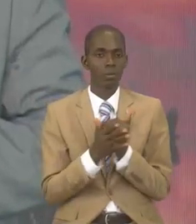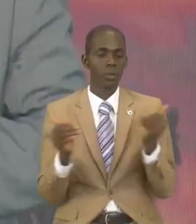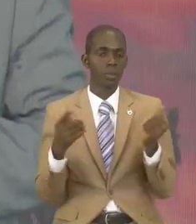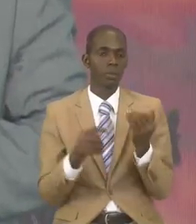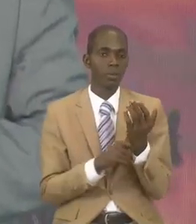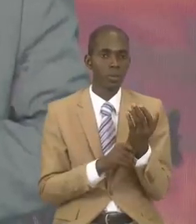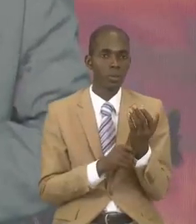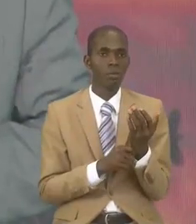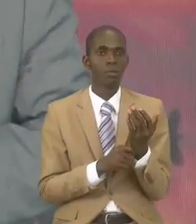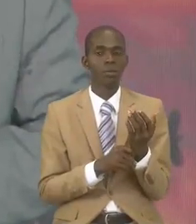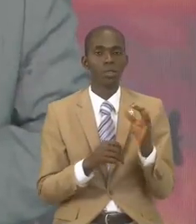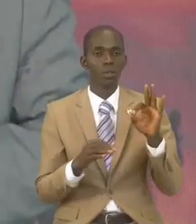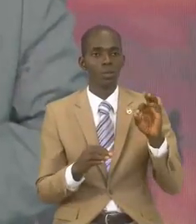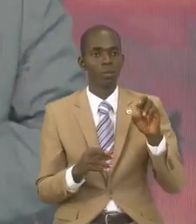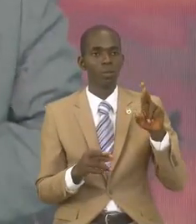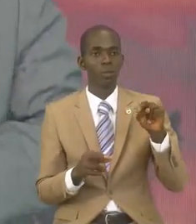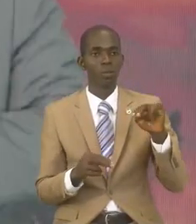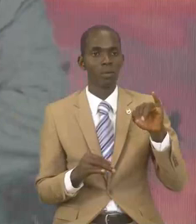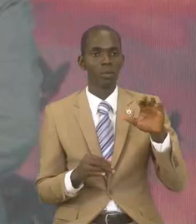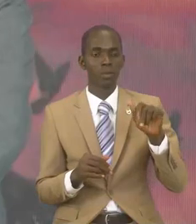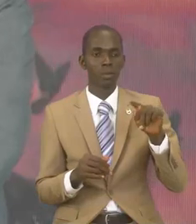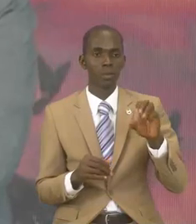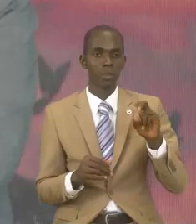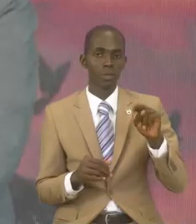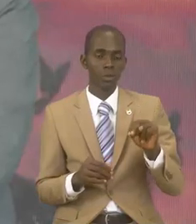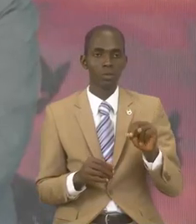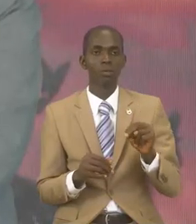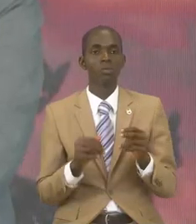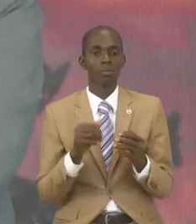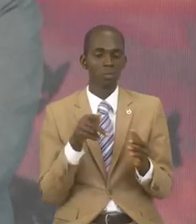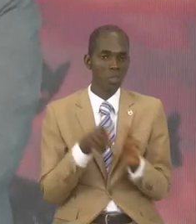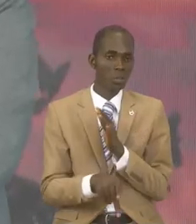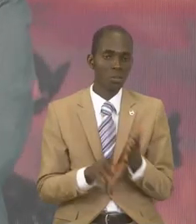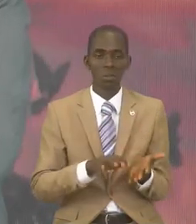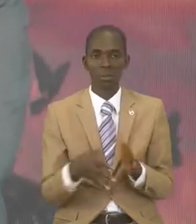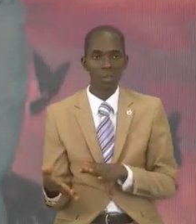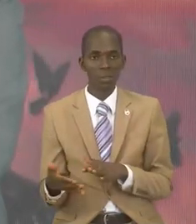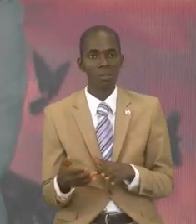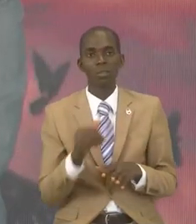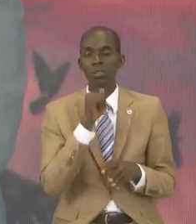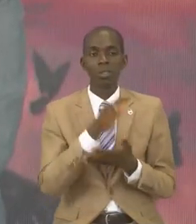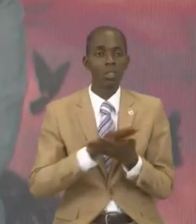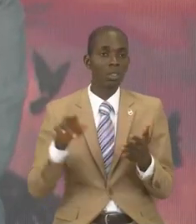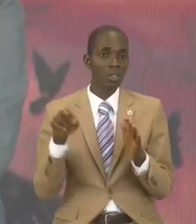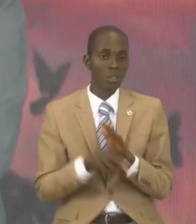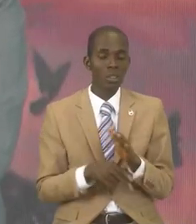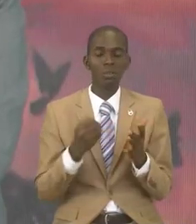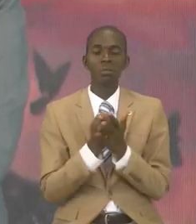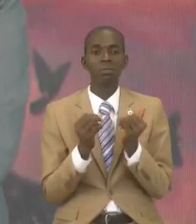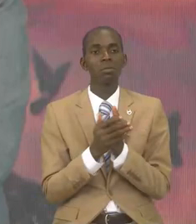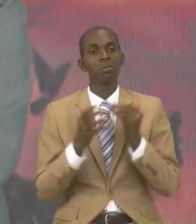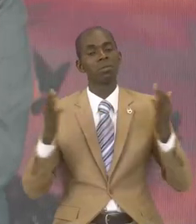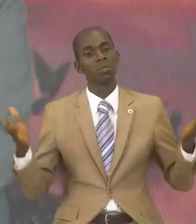L'impudicité, l'impureté, crucifier. La dissolution, crucifiée,